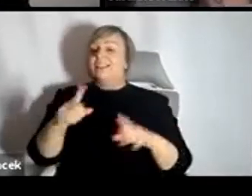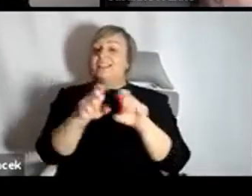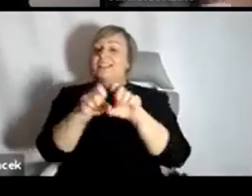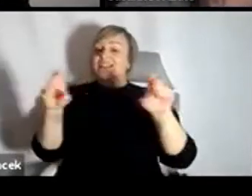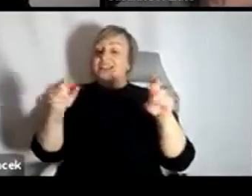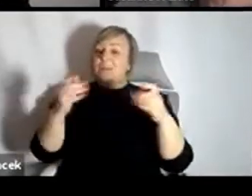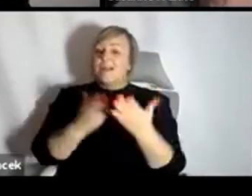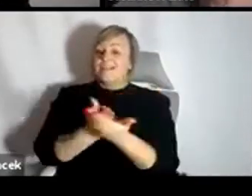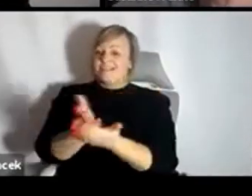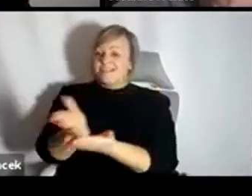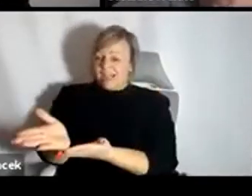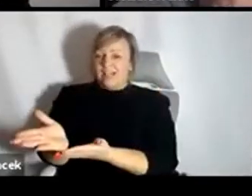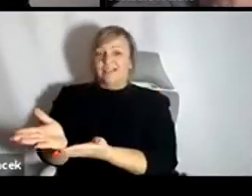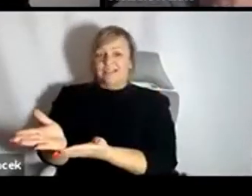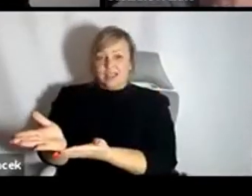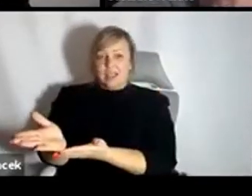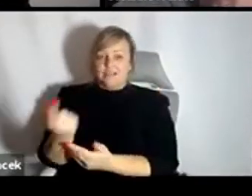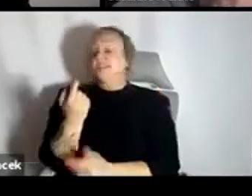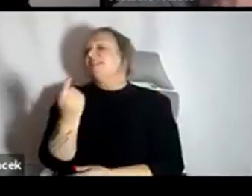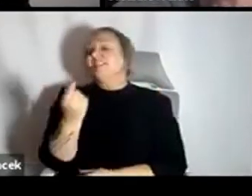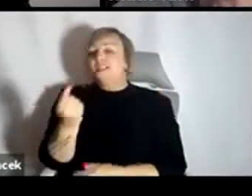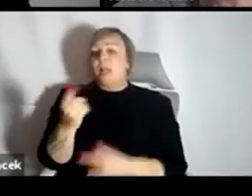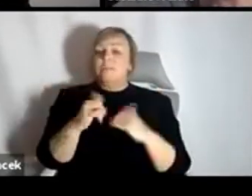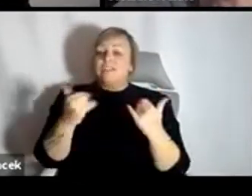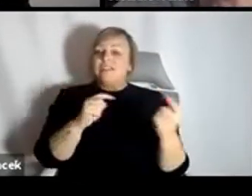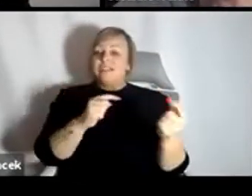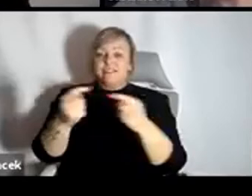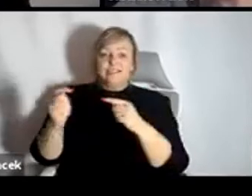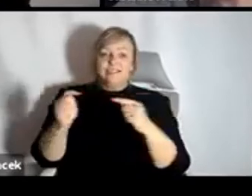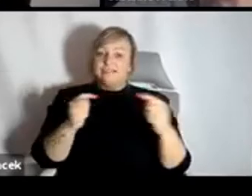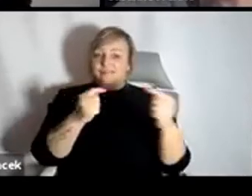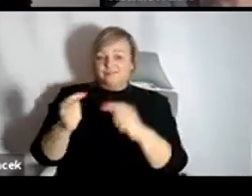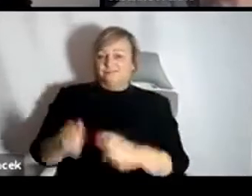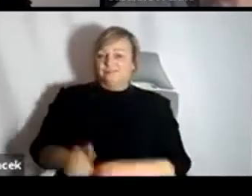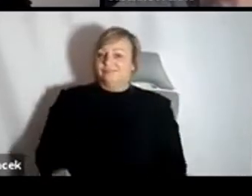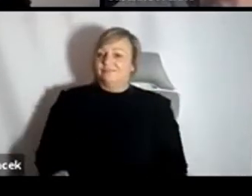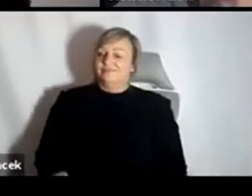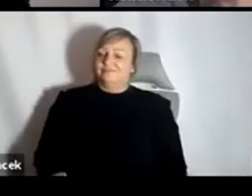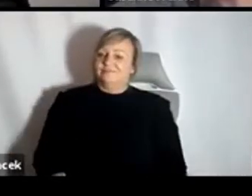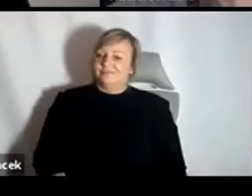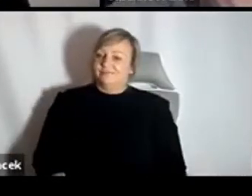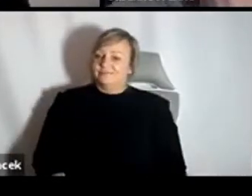Nachhaltigkeit, Gemeinwohlorientierung bei euch diskutiert?